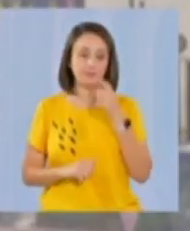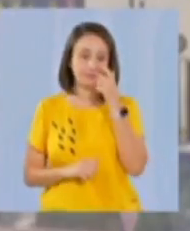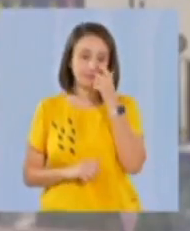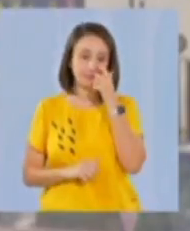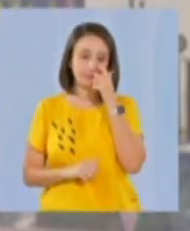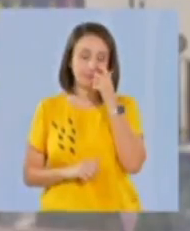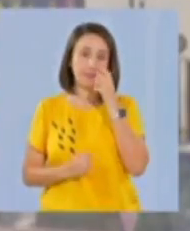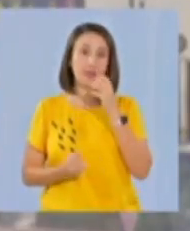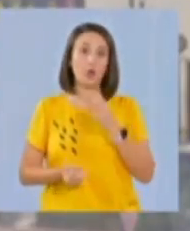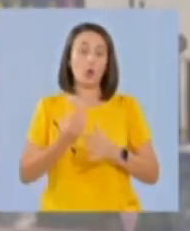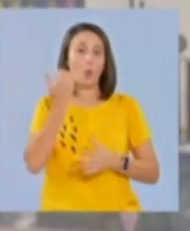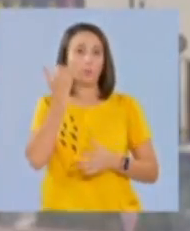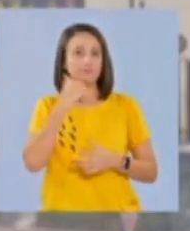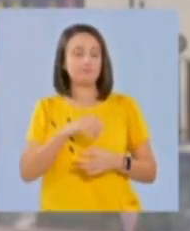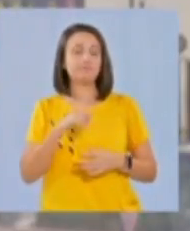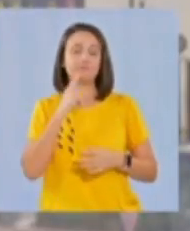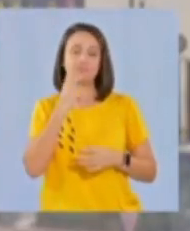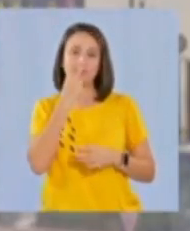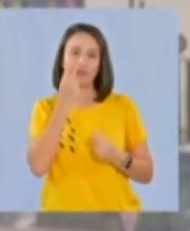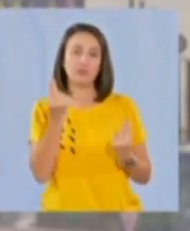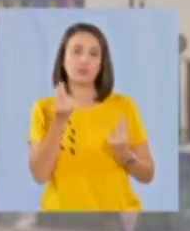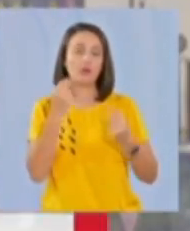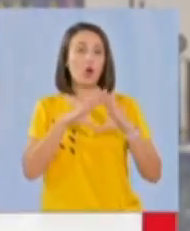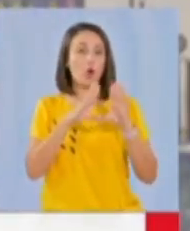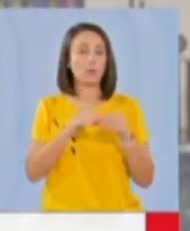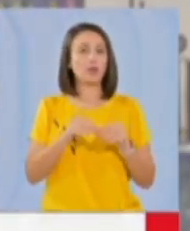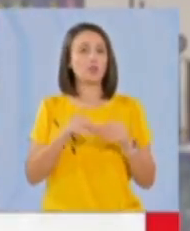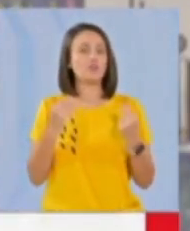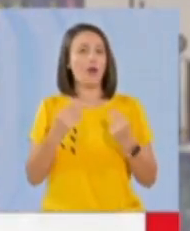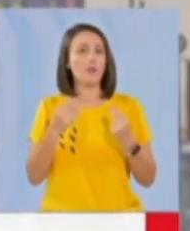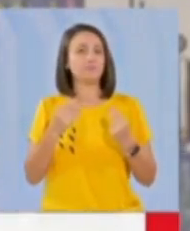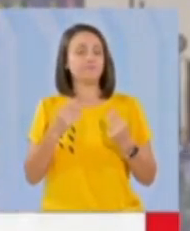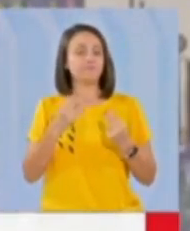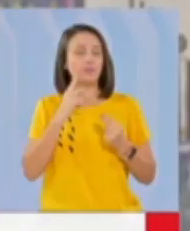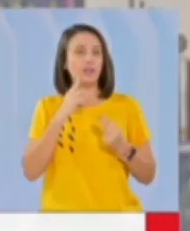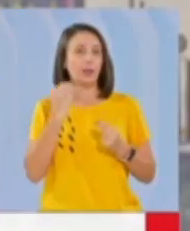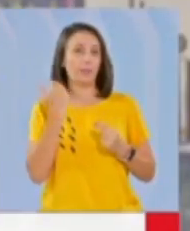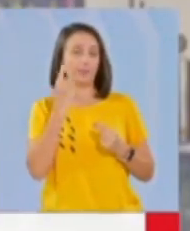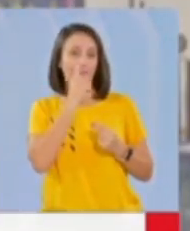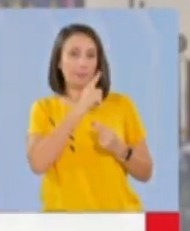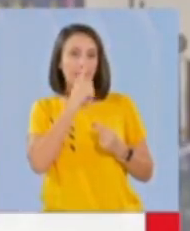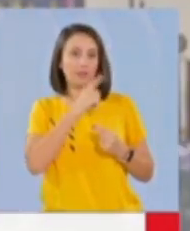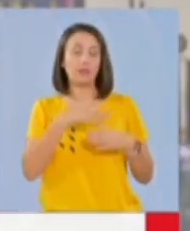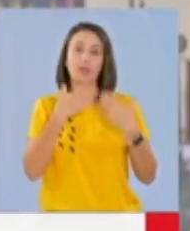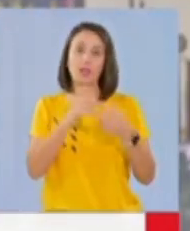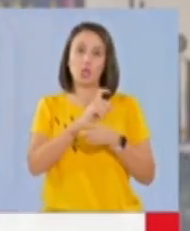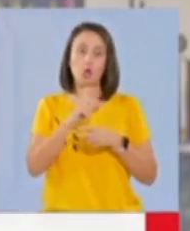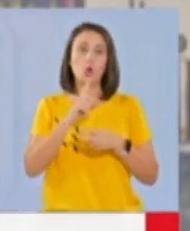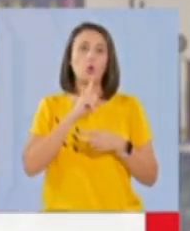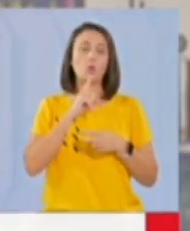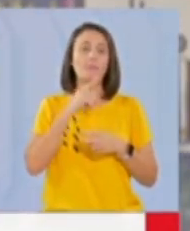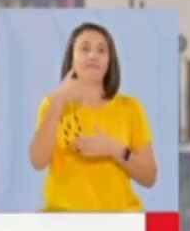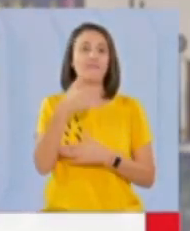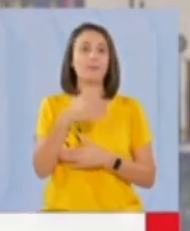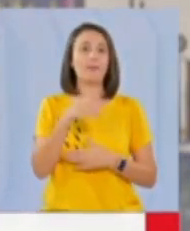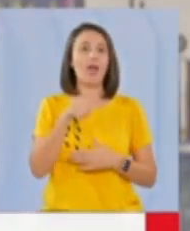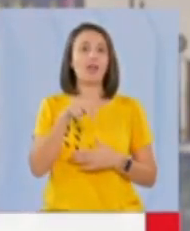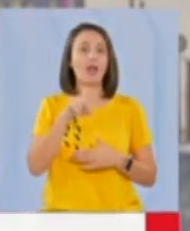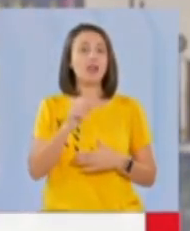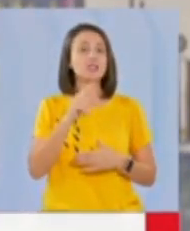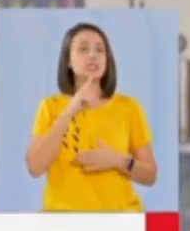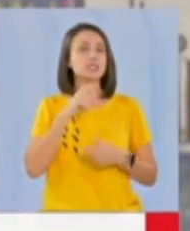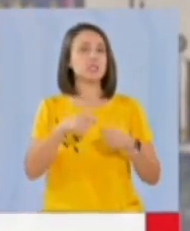O nouă fraudă capătă contur în România. O țeapă, cum se spune pe românește, dată în numele companiei Enel. Sistemul este